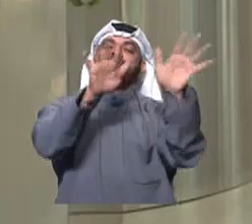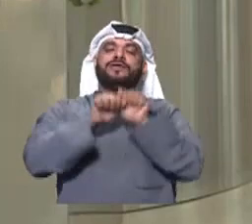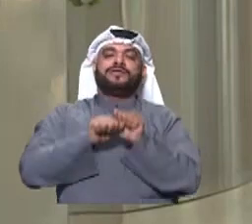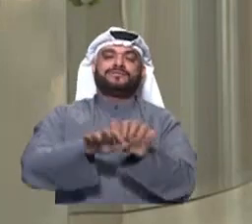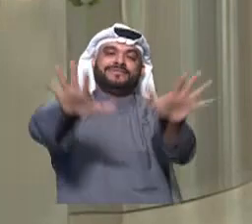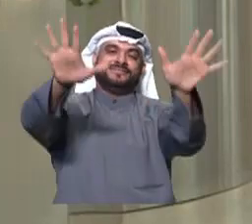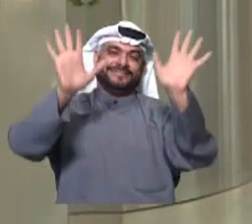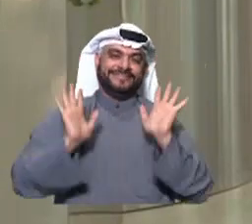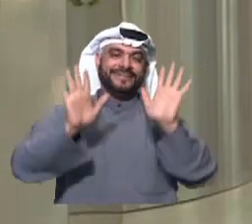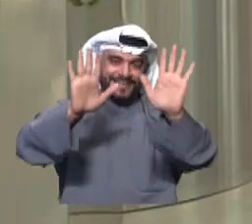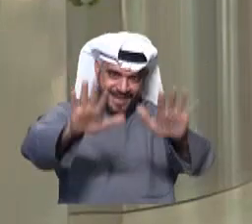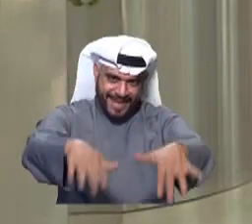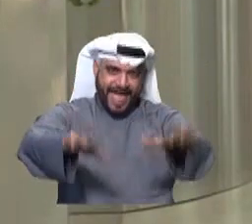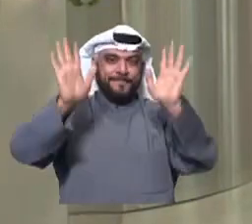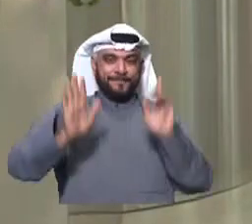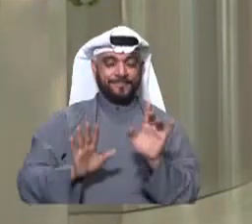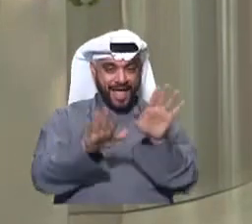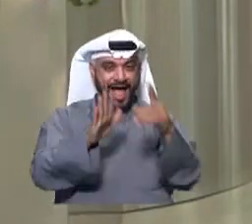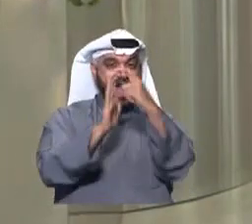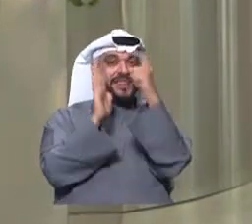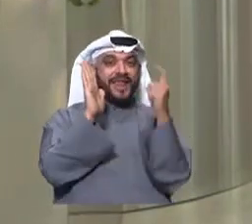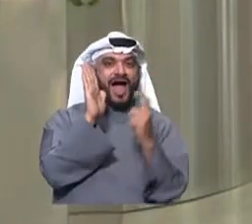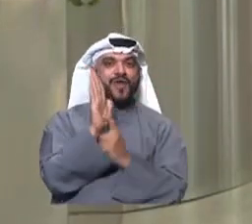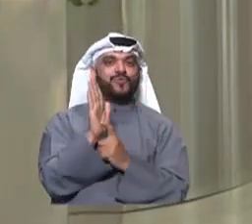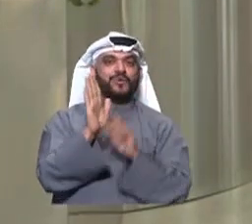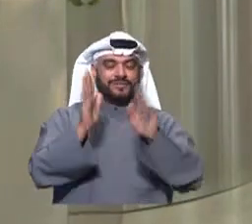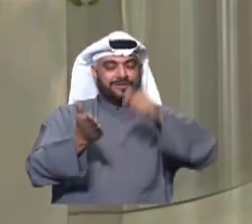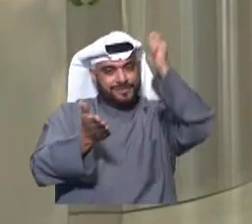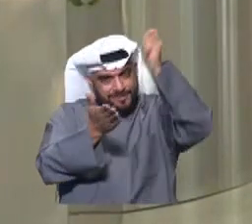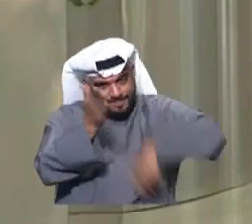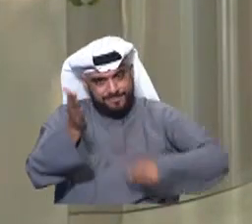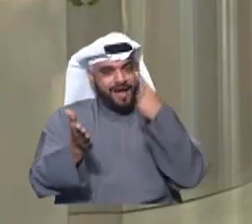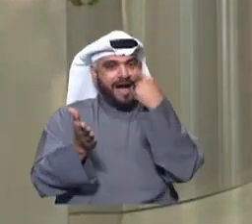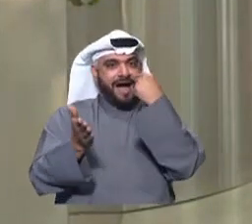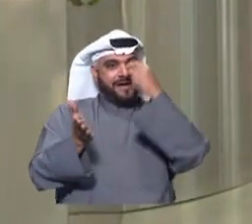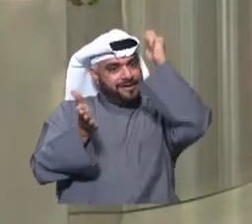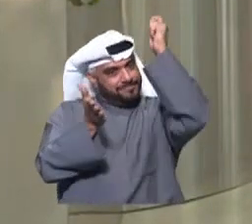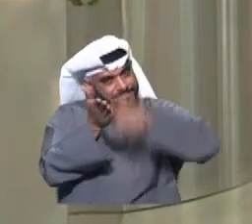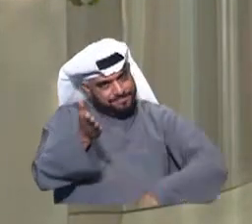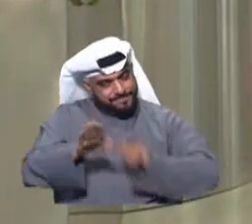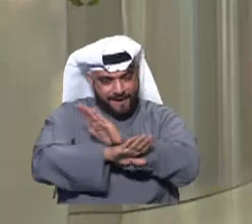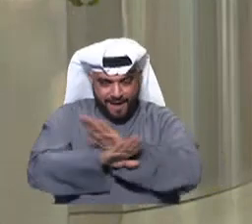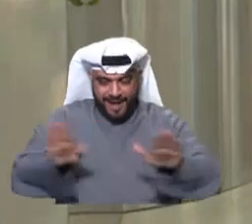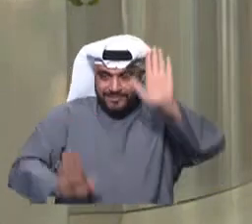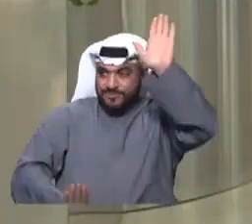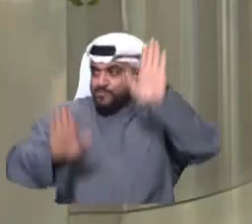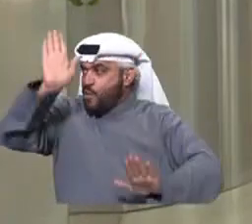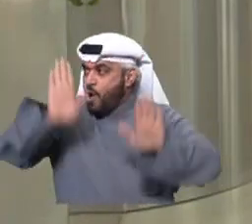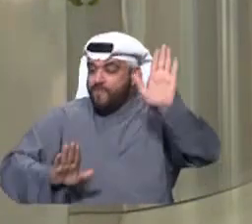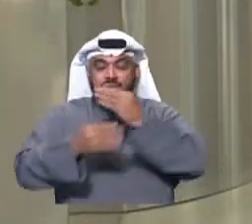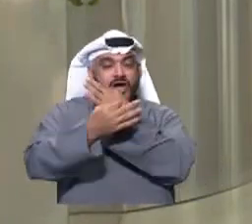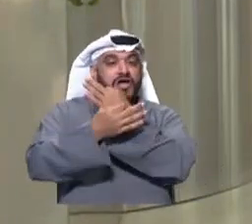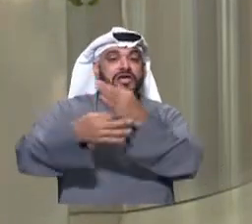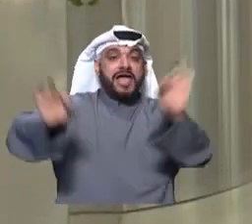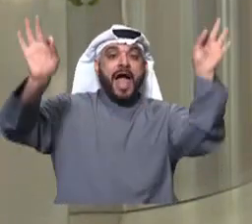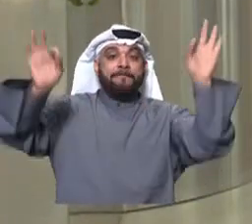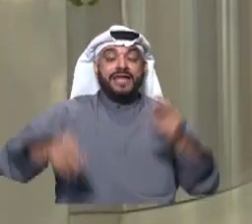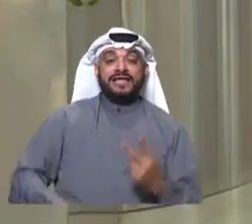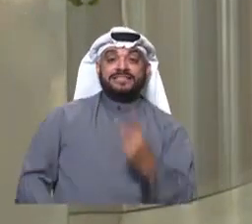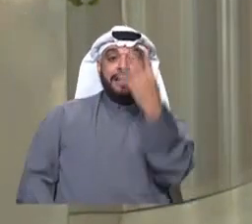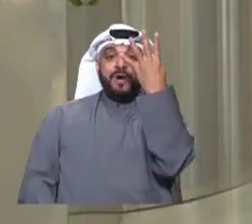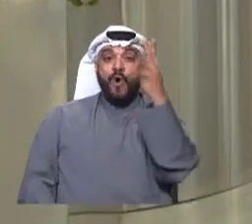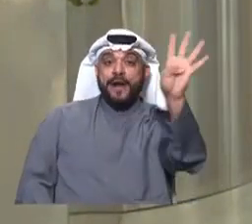هذا القانون مع قانون المرئي والمسموع، وتم إقراره أيضا بالنسبة للموافقة بالأغلبية ب